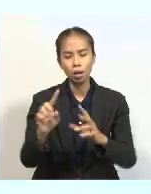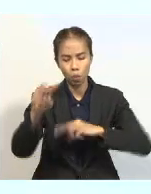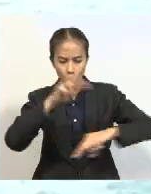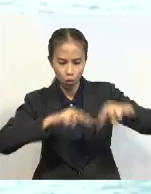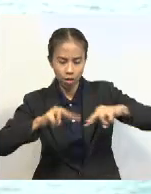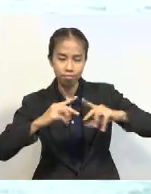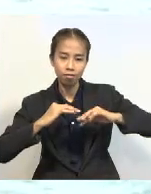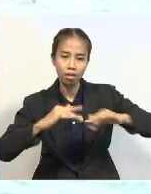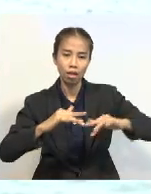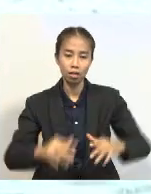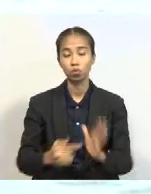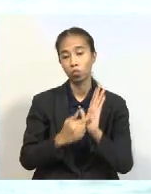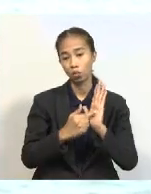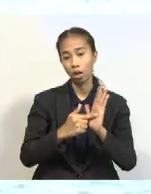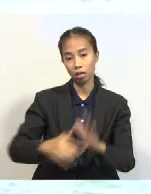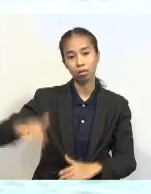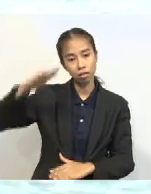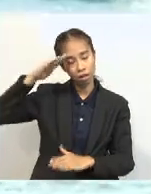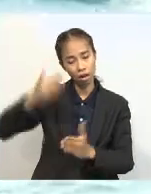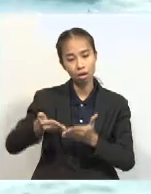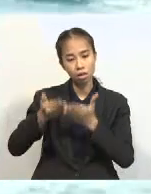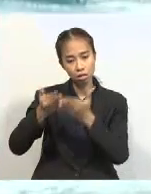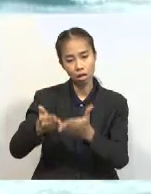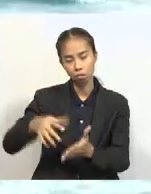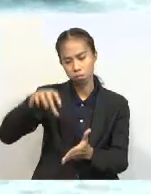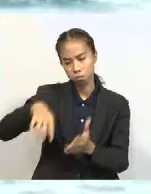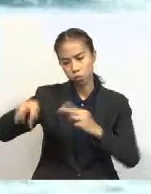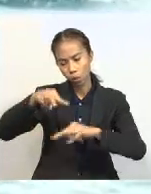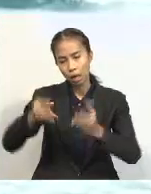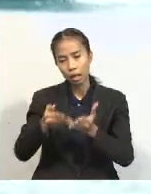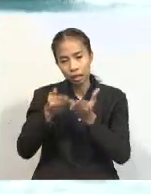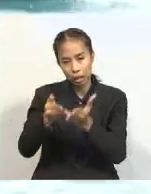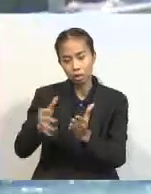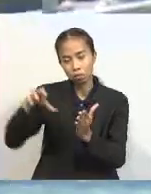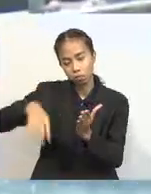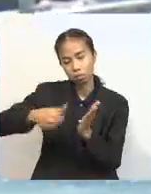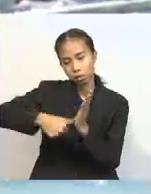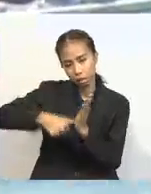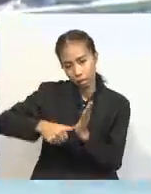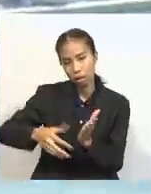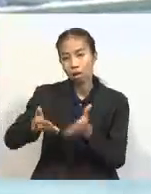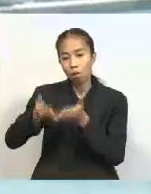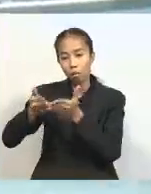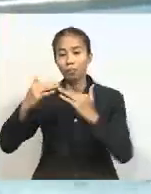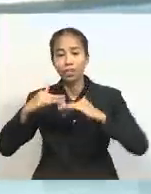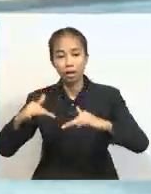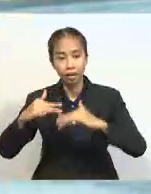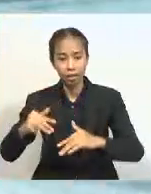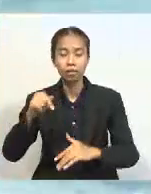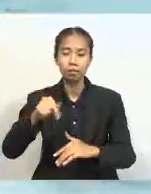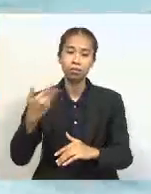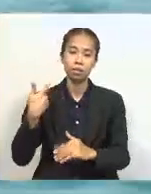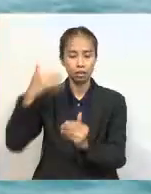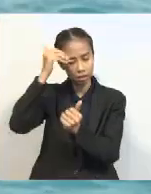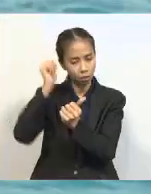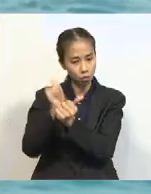ทะเลอาทิกองทัพเรือกรมเจ้าท่ากรมประมงกรมศุลกากรกรมทรัพยากรทางทะเลชายฝั่งและกองบังคับการต